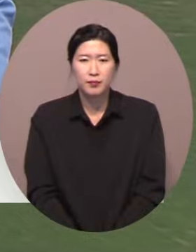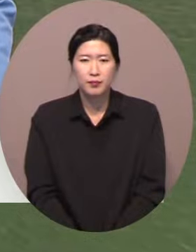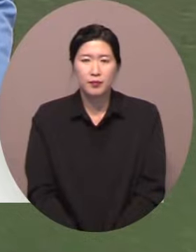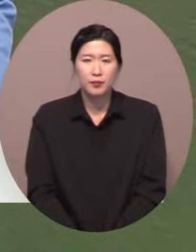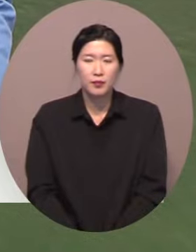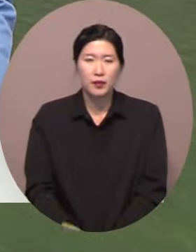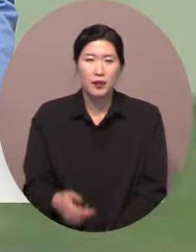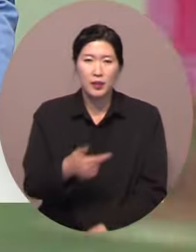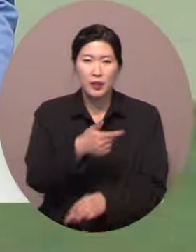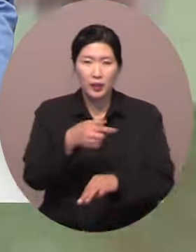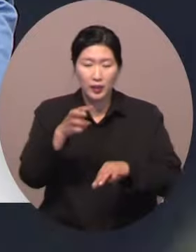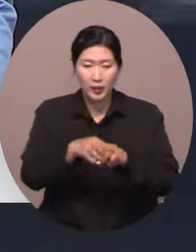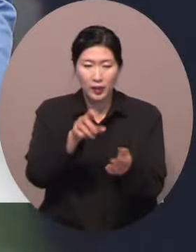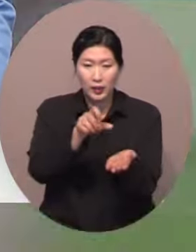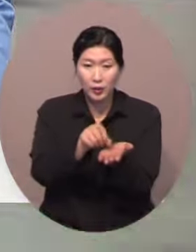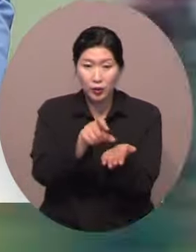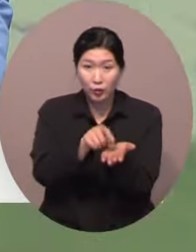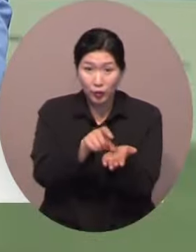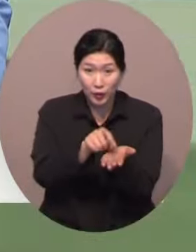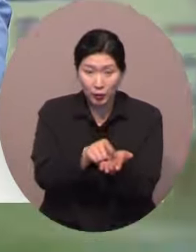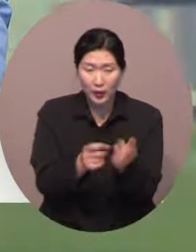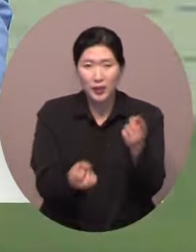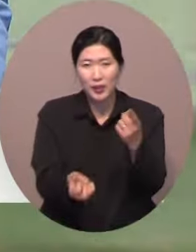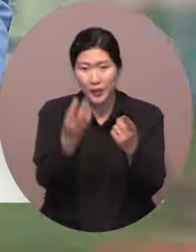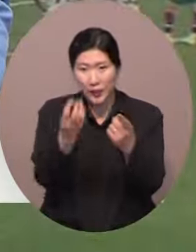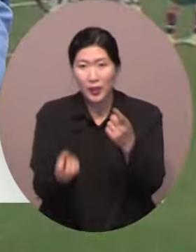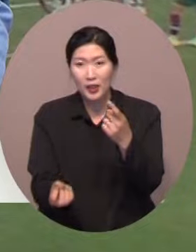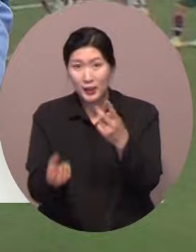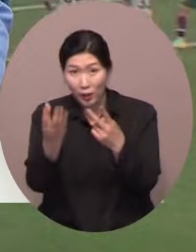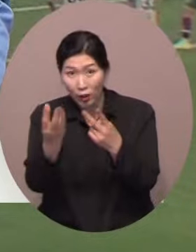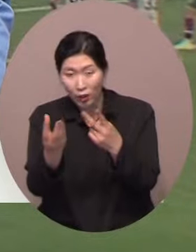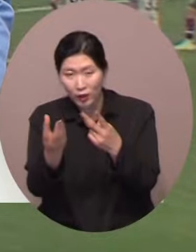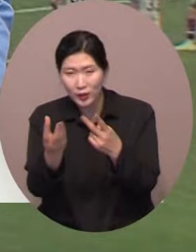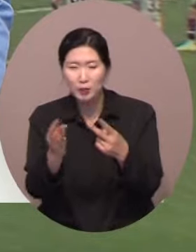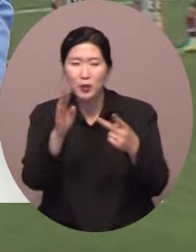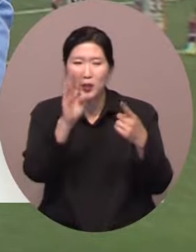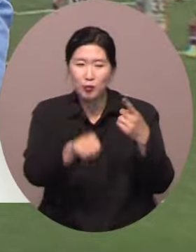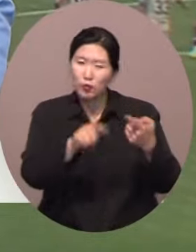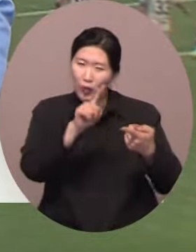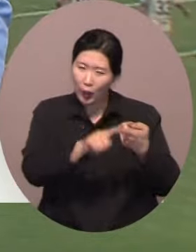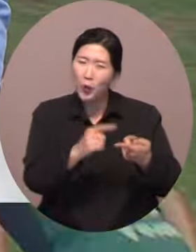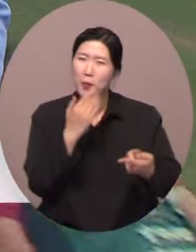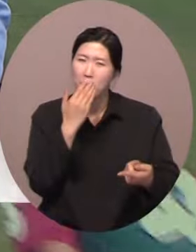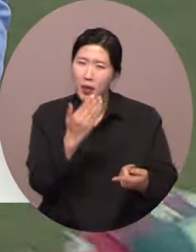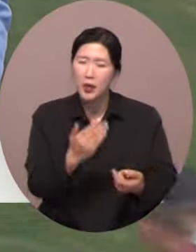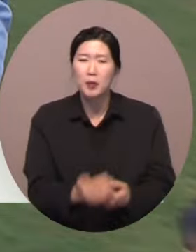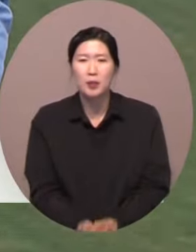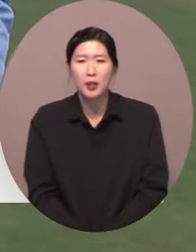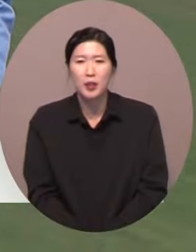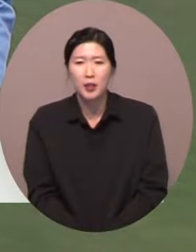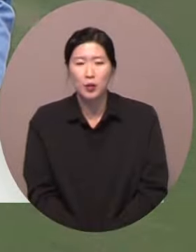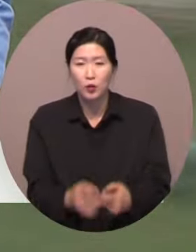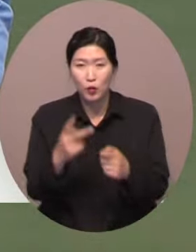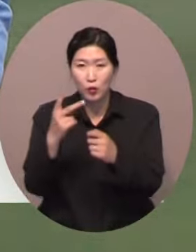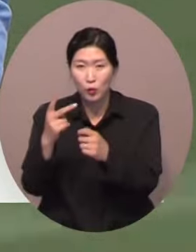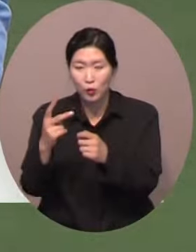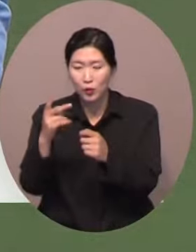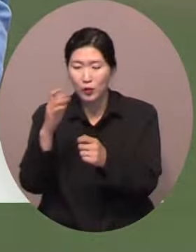K리그 1 대전 하나시티즌이 2연승을 달리며 강등권에서 일단 벗어났습니다. K리그 2 충남